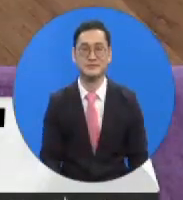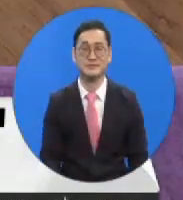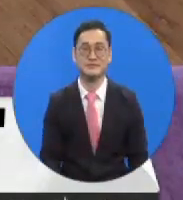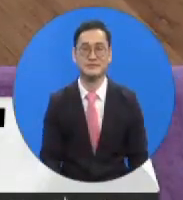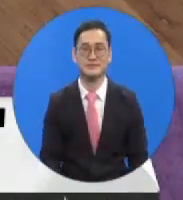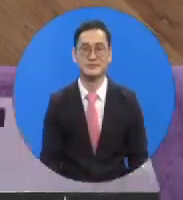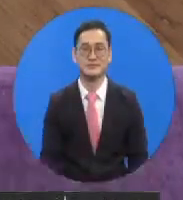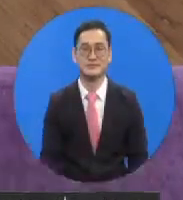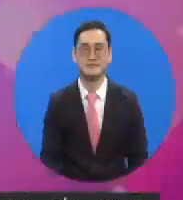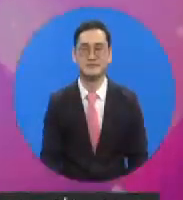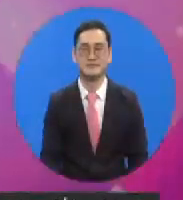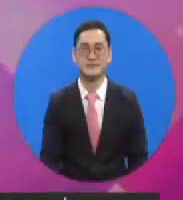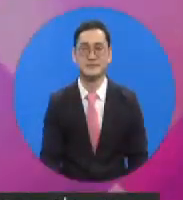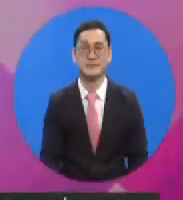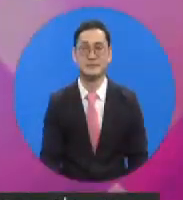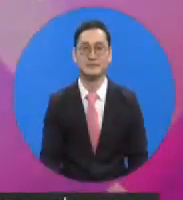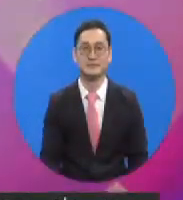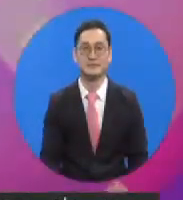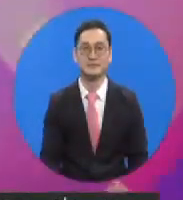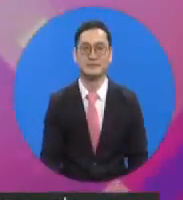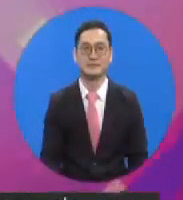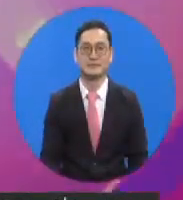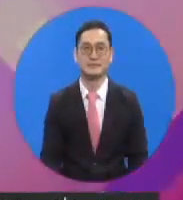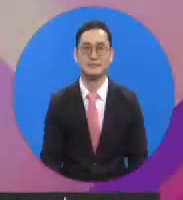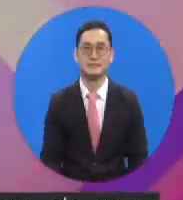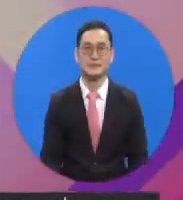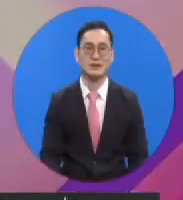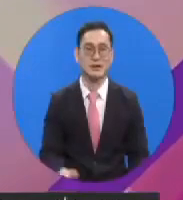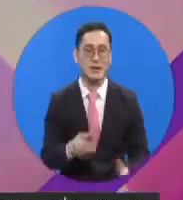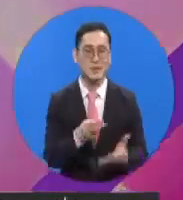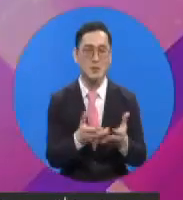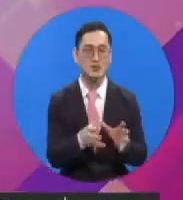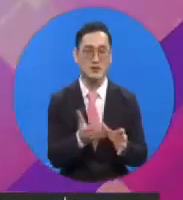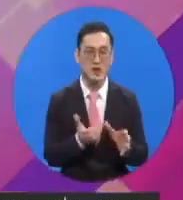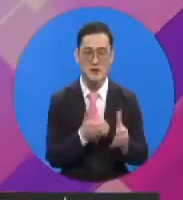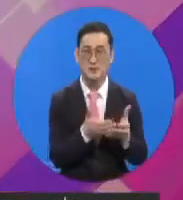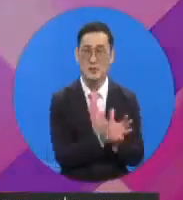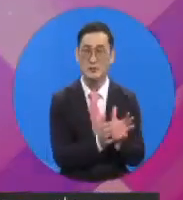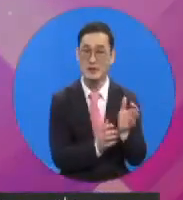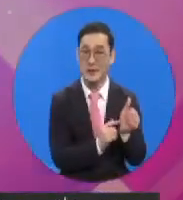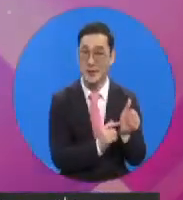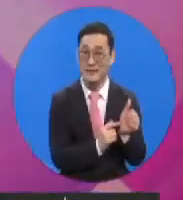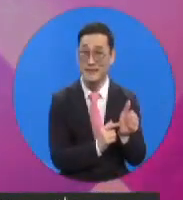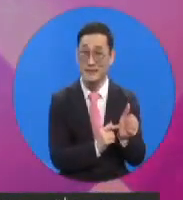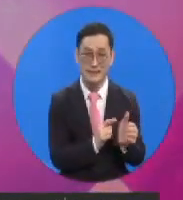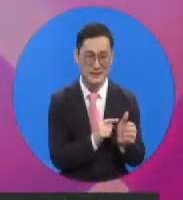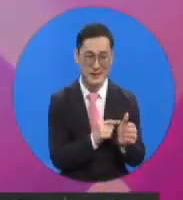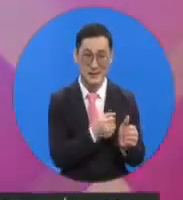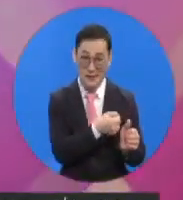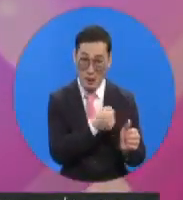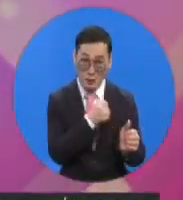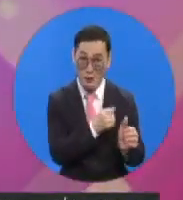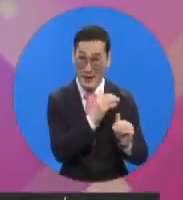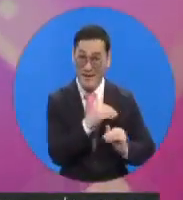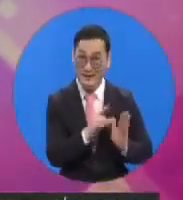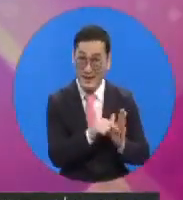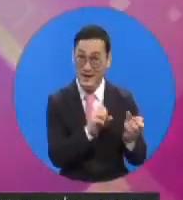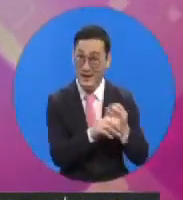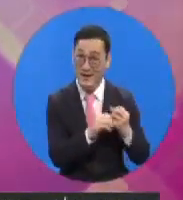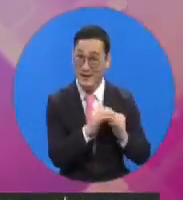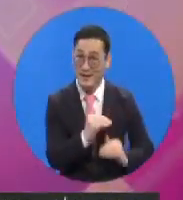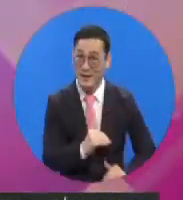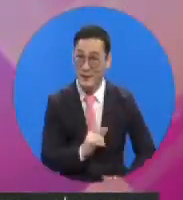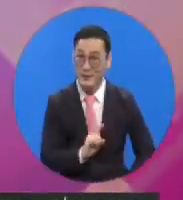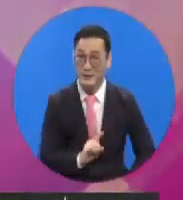방금 말씀하신 그 부분이 박상기 법무부 장관이 한 매체와 인터뷰를 하면서 불거졌었던 내용이었습니다. 그날의